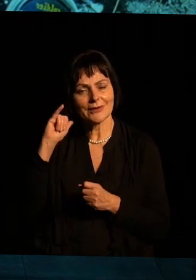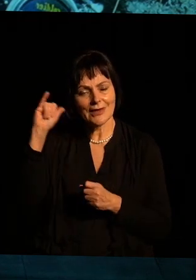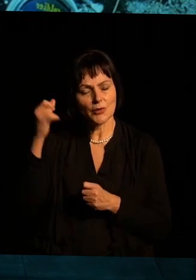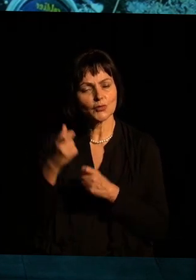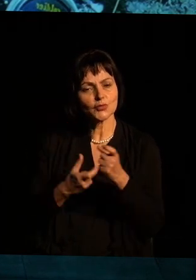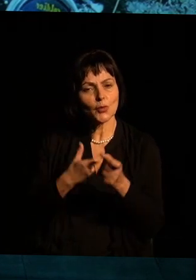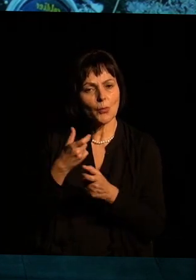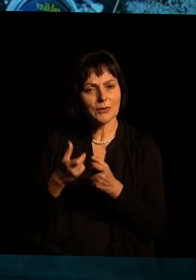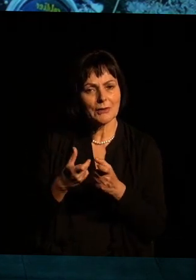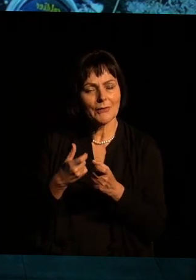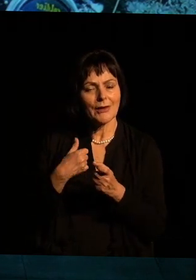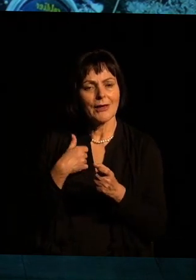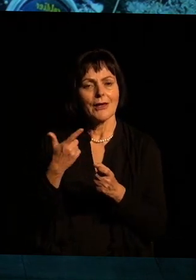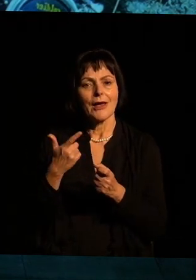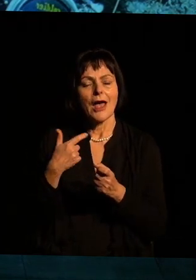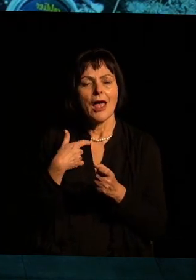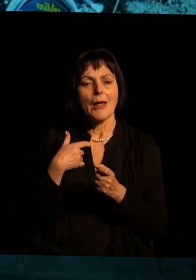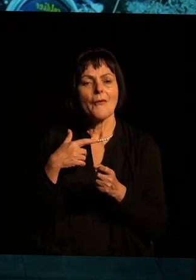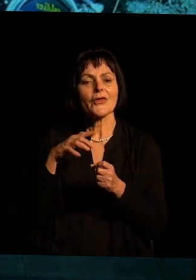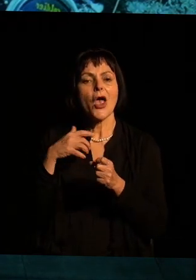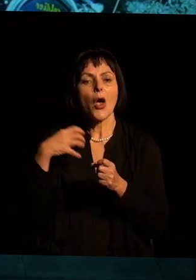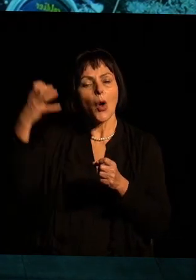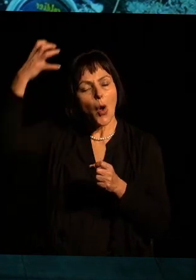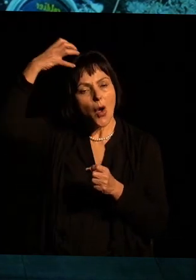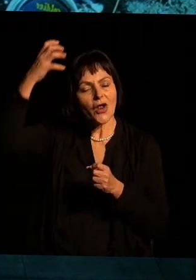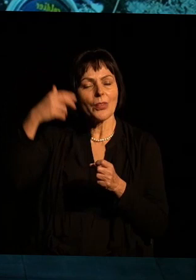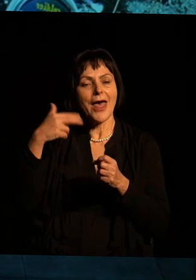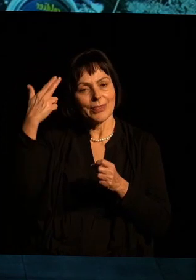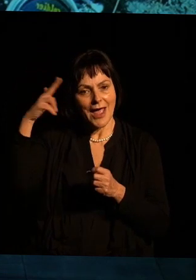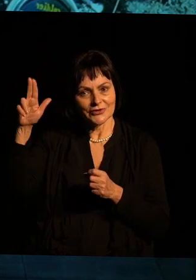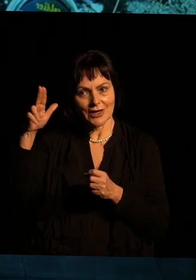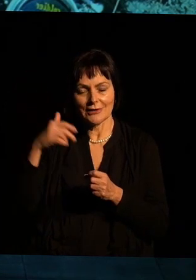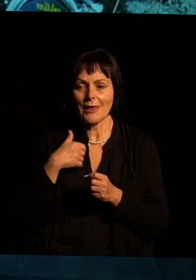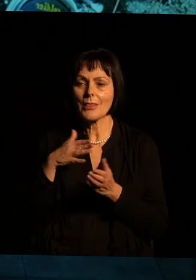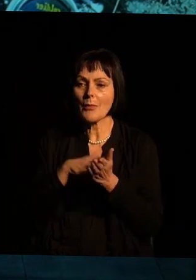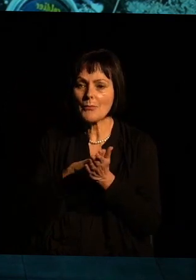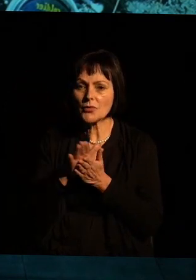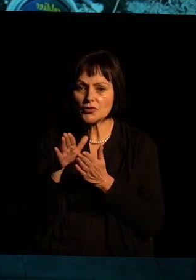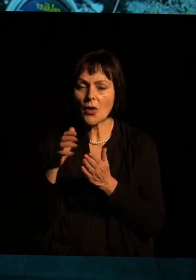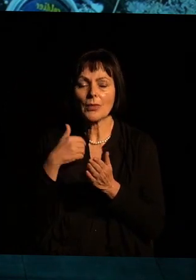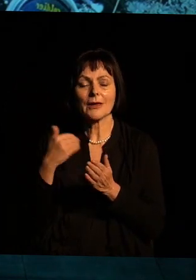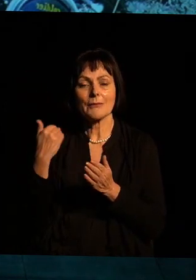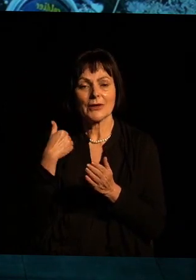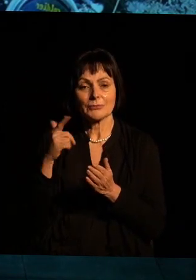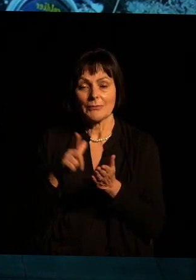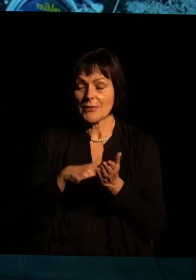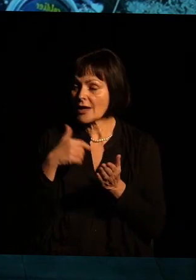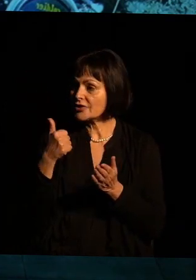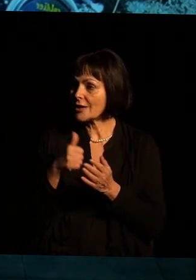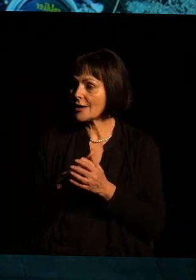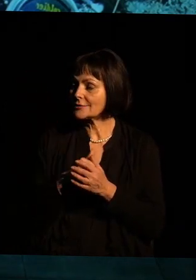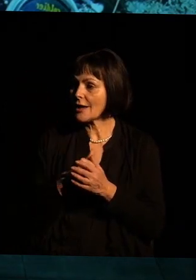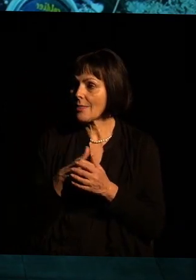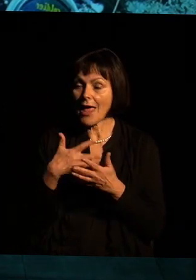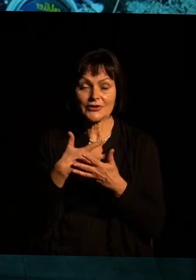zrobimy taką akcję Korona Nadziei. I na początek byliśmy, po raz pierwszy byliśmy